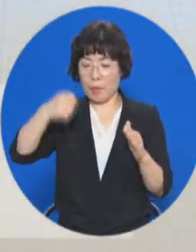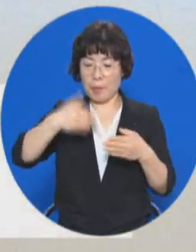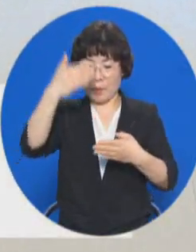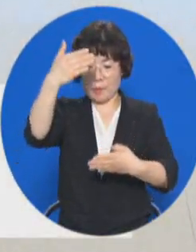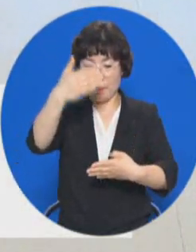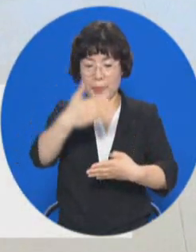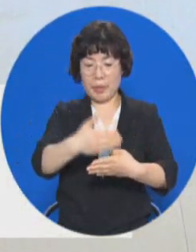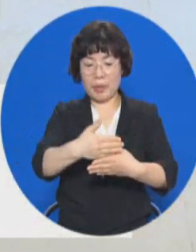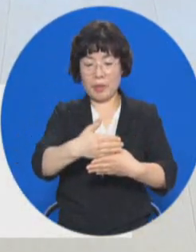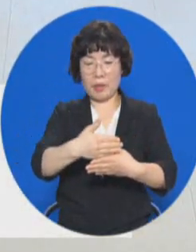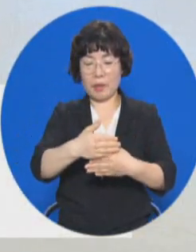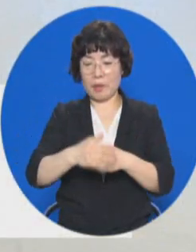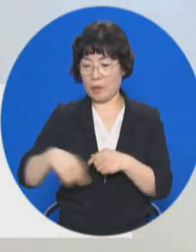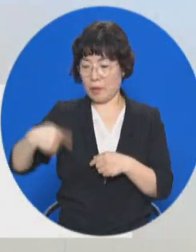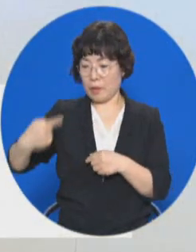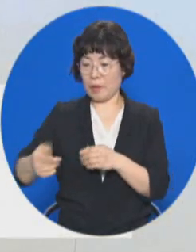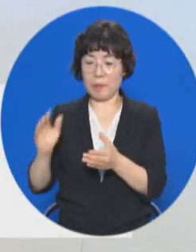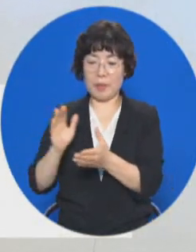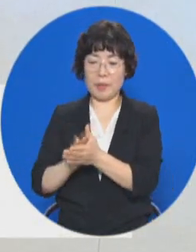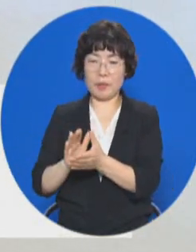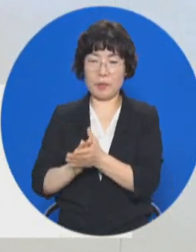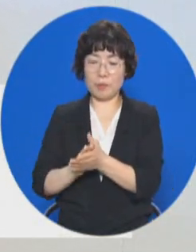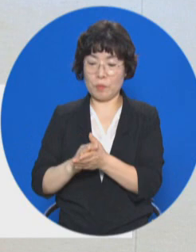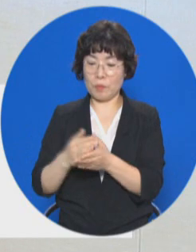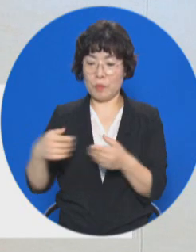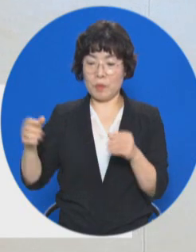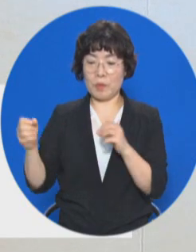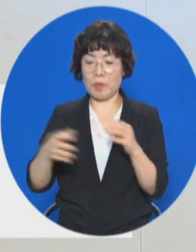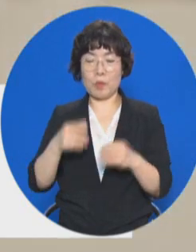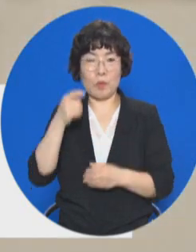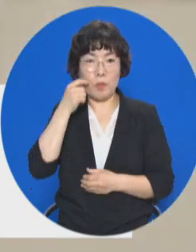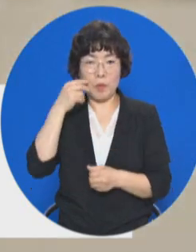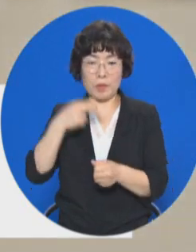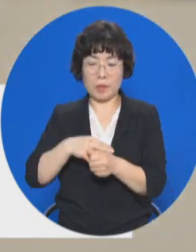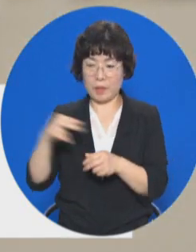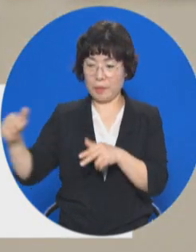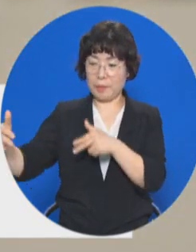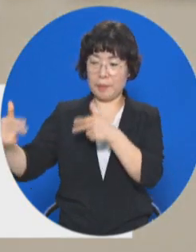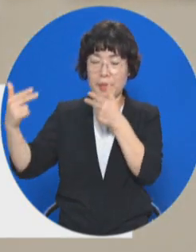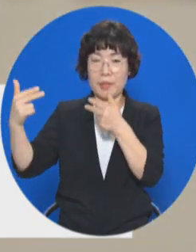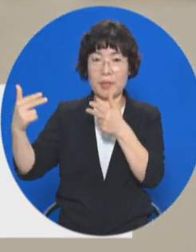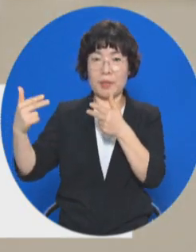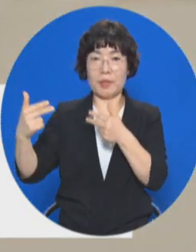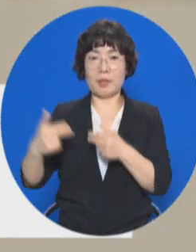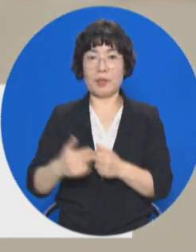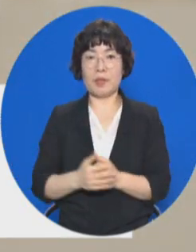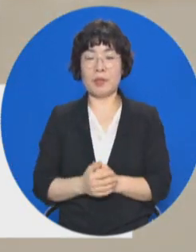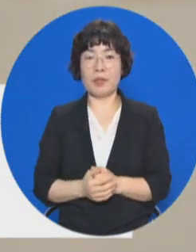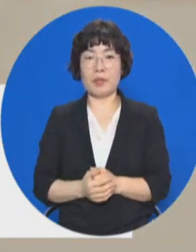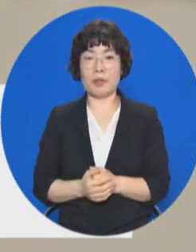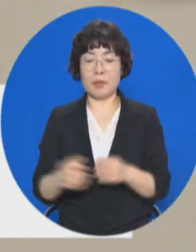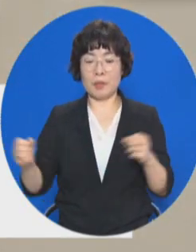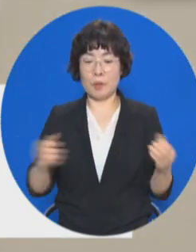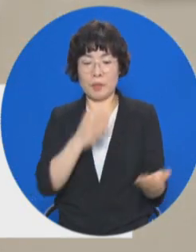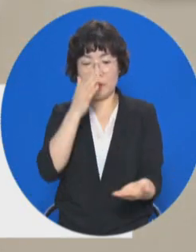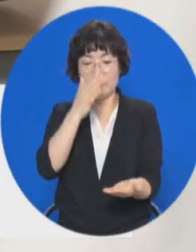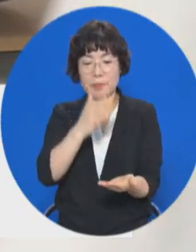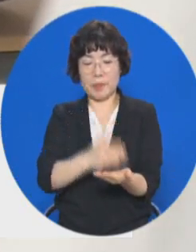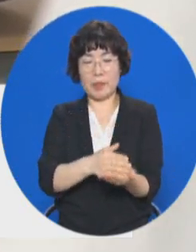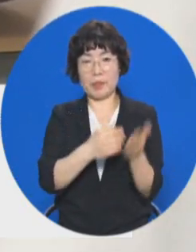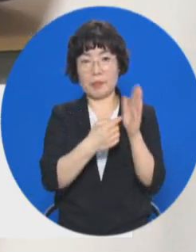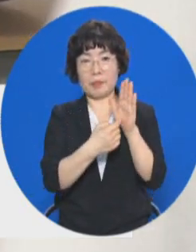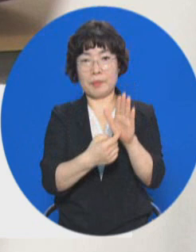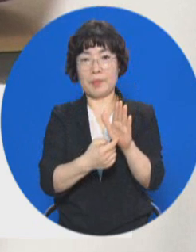아크릴 반납두고 거기에서 한 칸씩 떨어져서 얘기를 하고 있으면 선생님들이 지나가다가 얘기하지 말고 그냥 밥